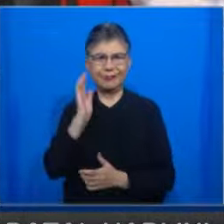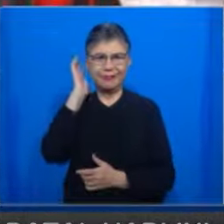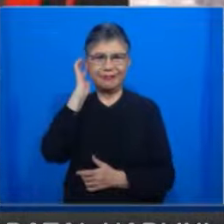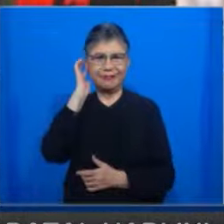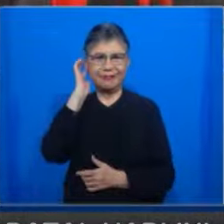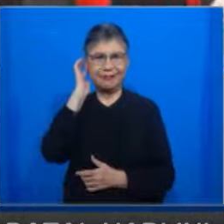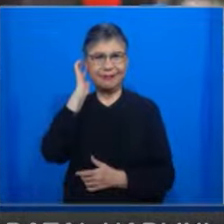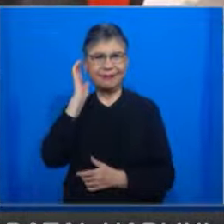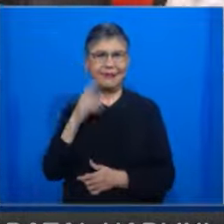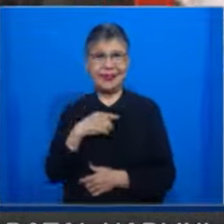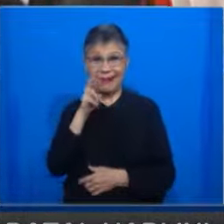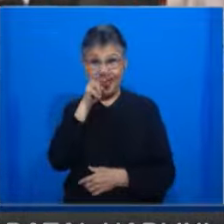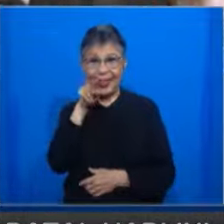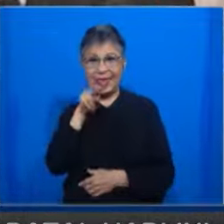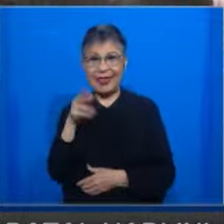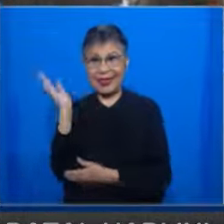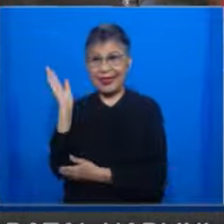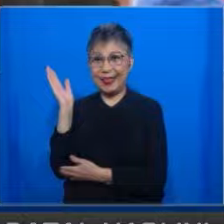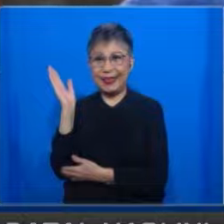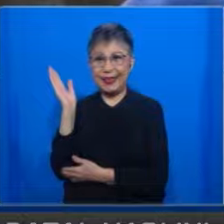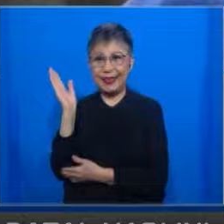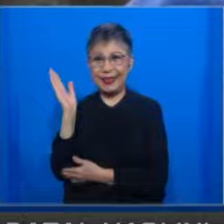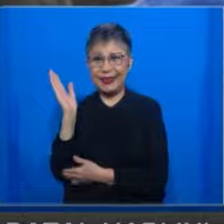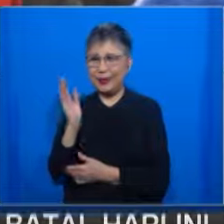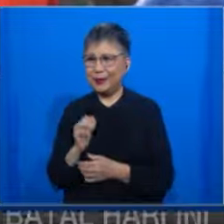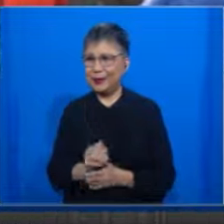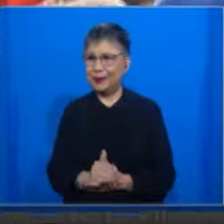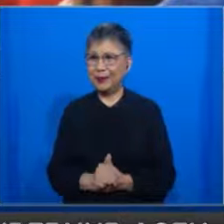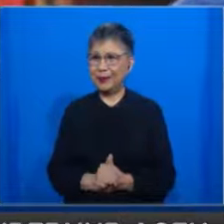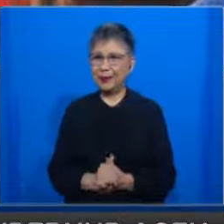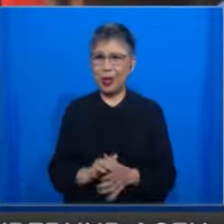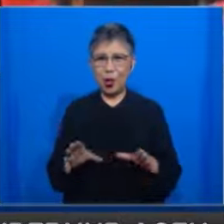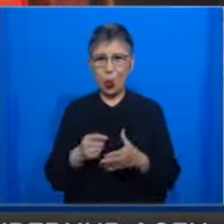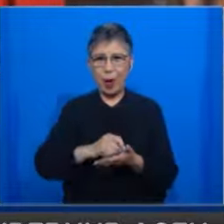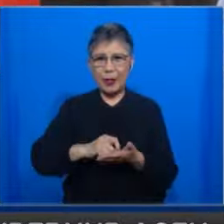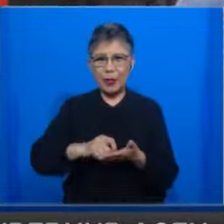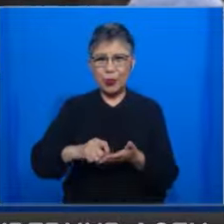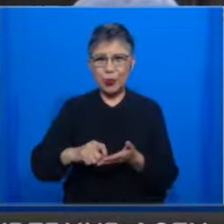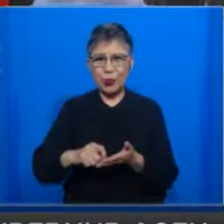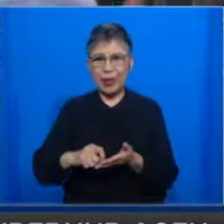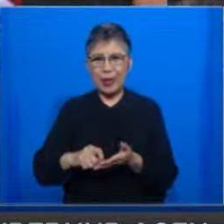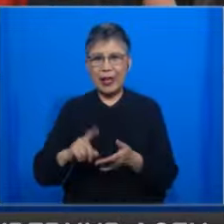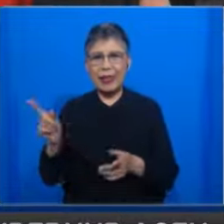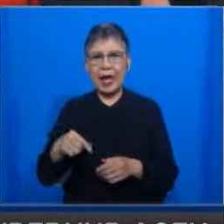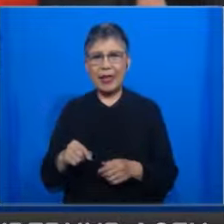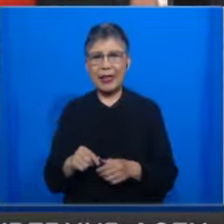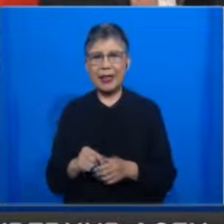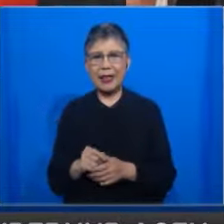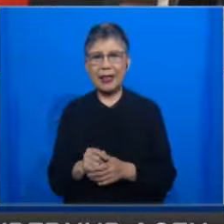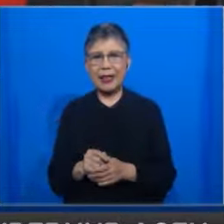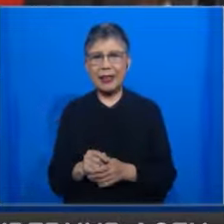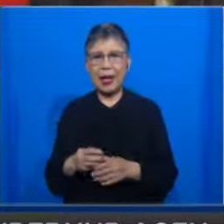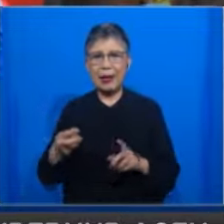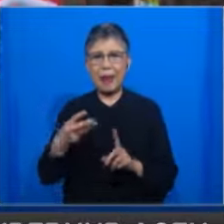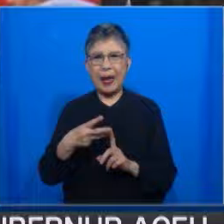Saya juga dapat perlihatkan, Benny, bahwa di layar kaca saat ini tengah datang lagi kelompok mahasiswa yang berasal dari arah